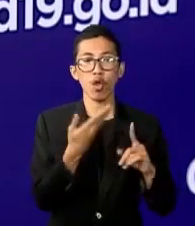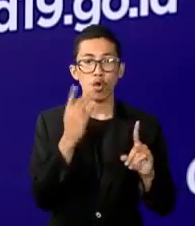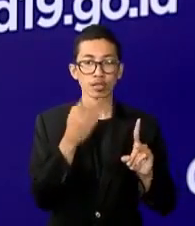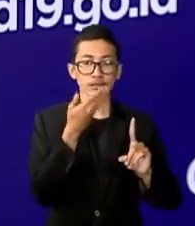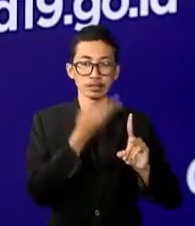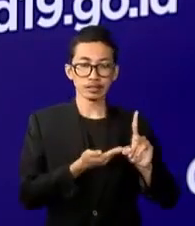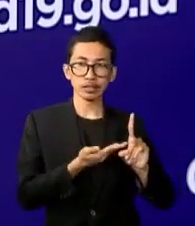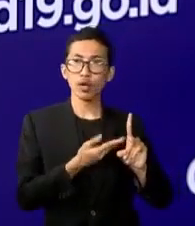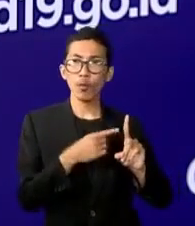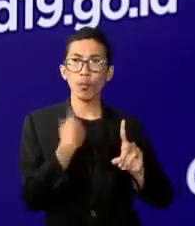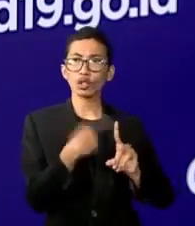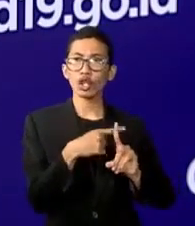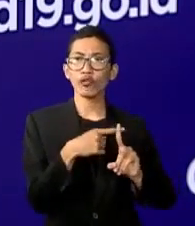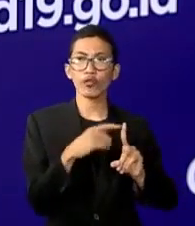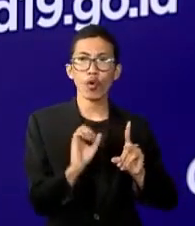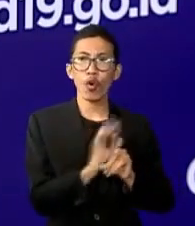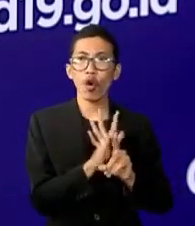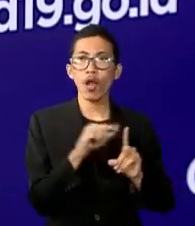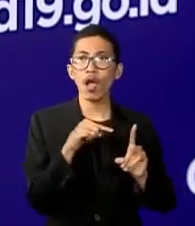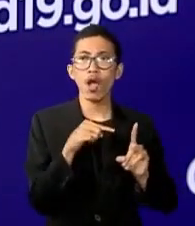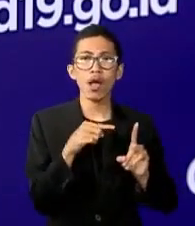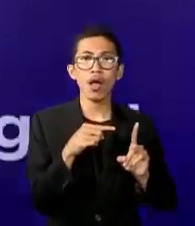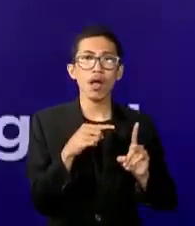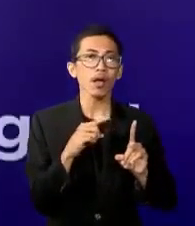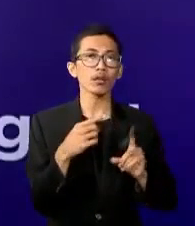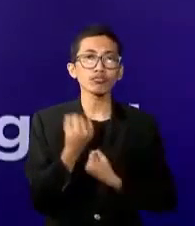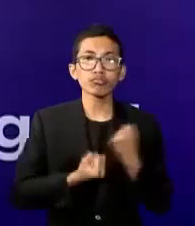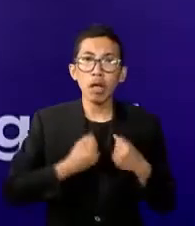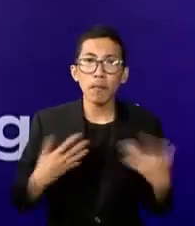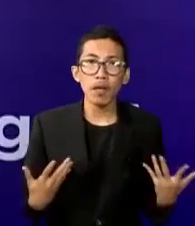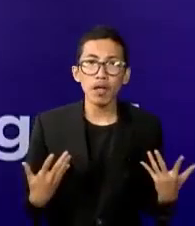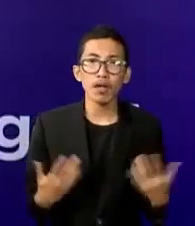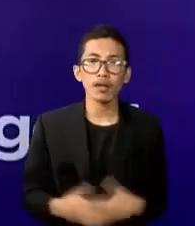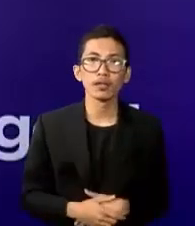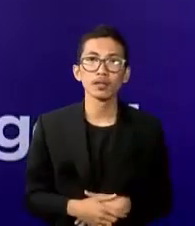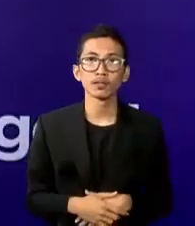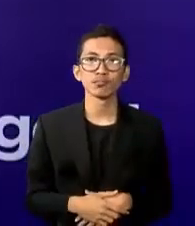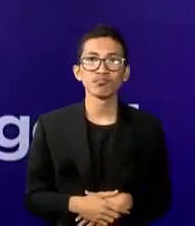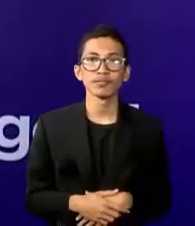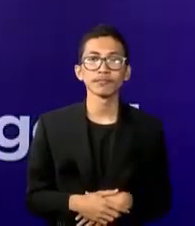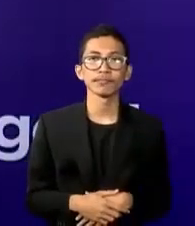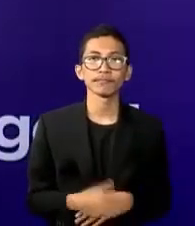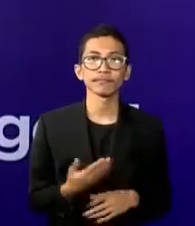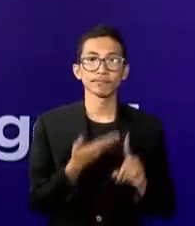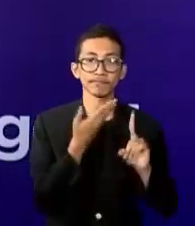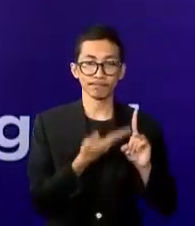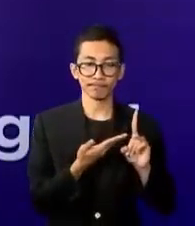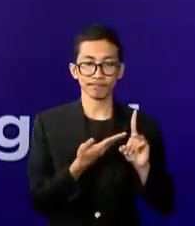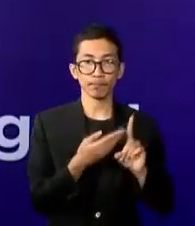seseorang terinfeksi positif covid-19 Terima kasih Mbak Jadi kalau pasien terinfeksi